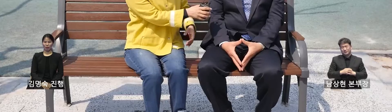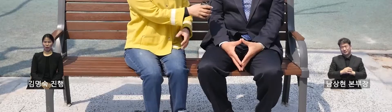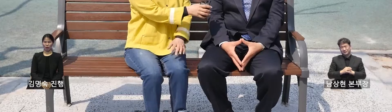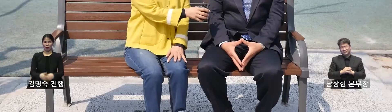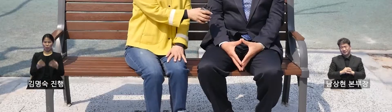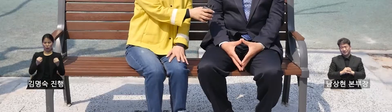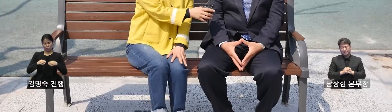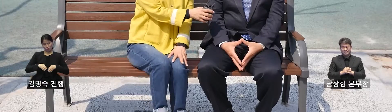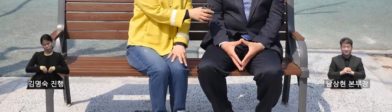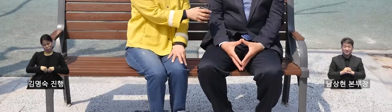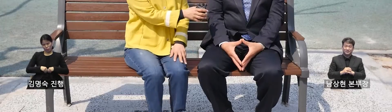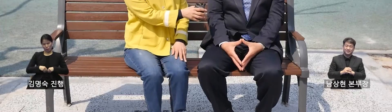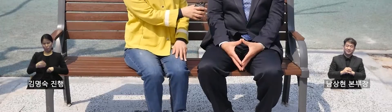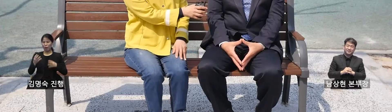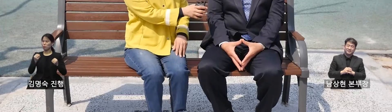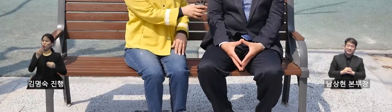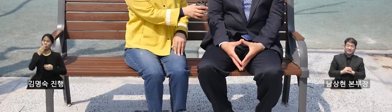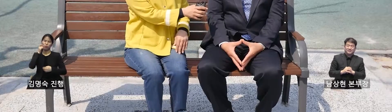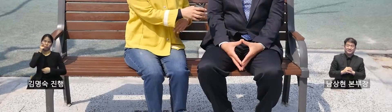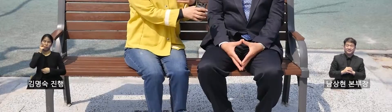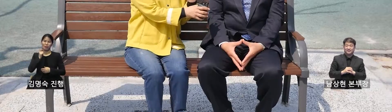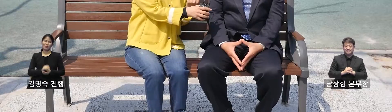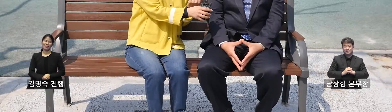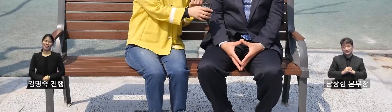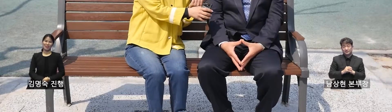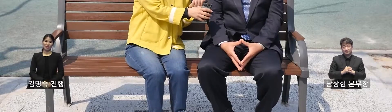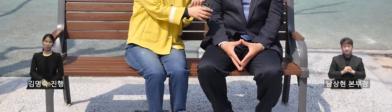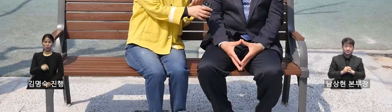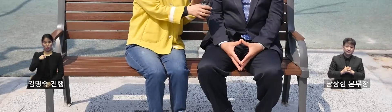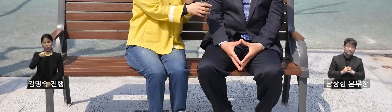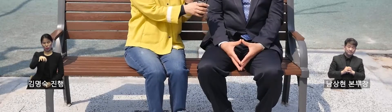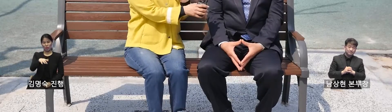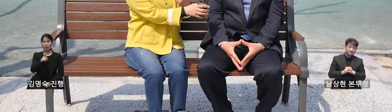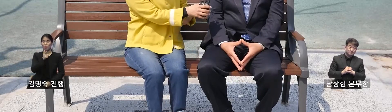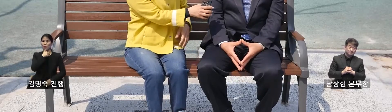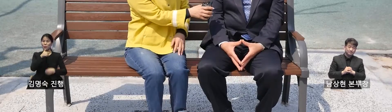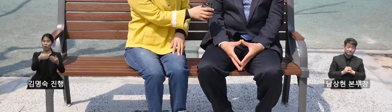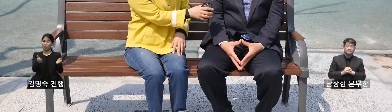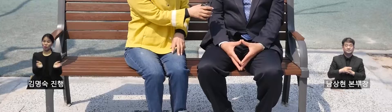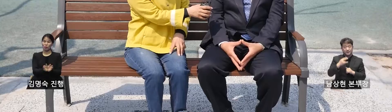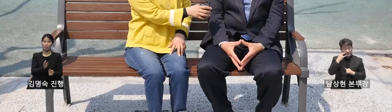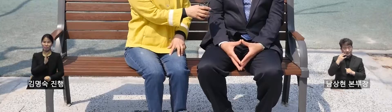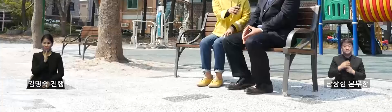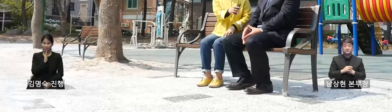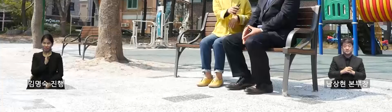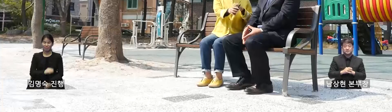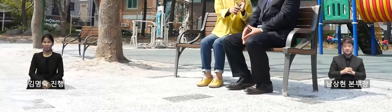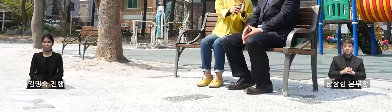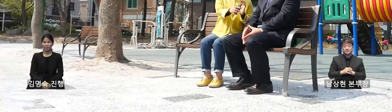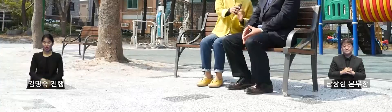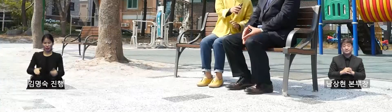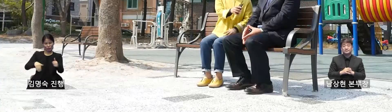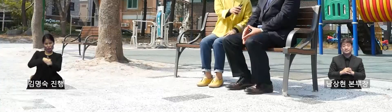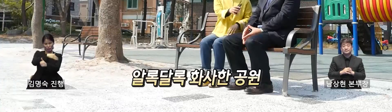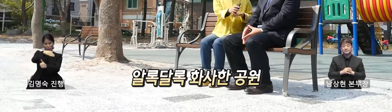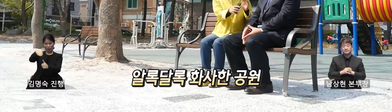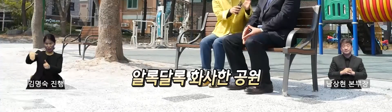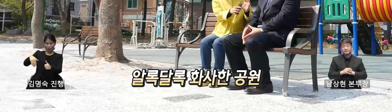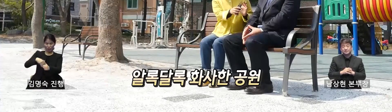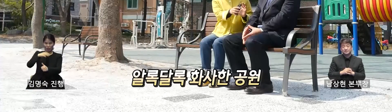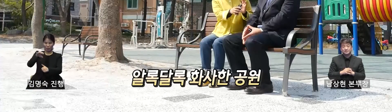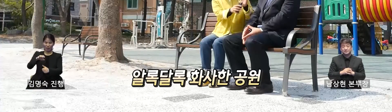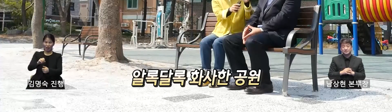그런데 많이 굶으면 많이 못 먹는데. 근데 이쪽이 지금 월평동이거든요. 네네네. 그리고 또 주변에 보니까